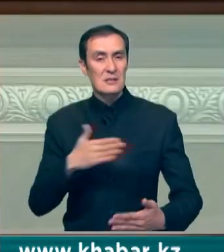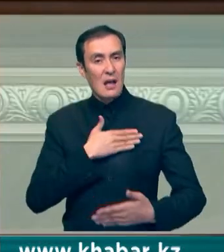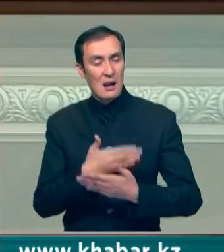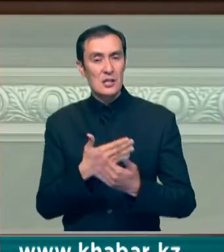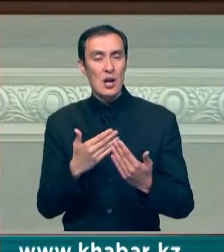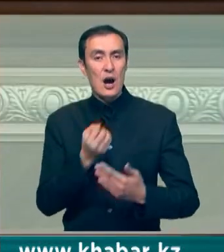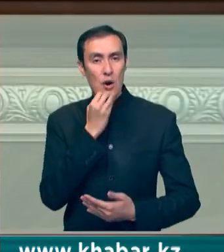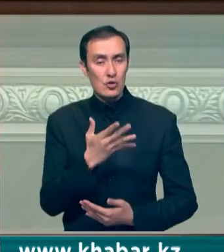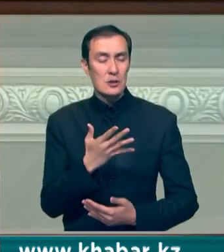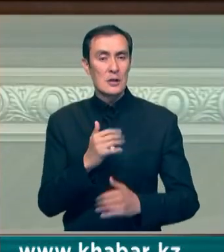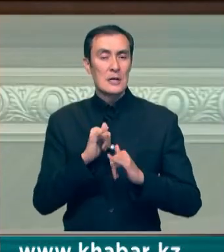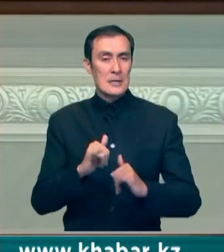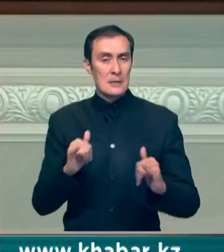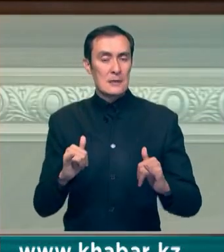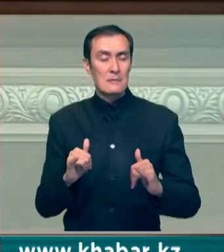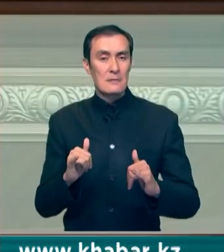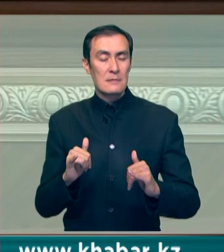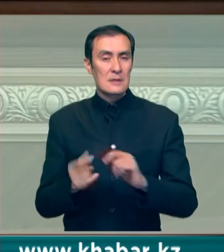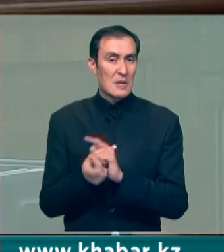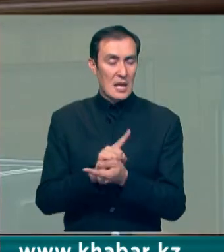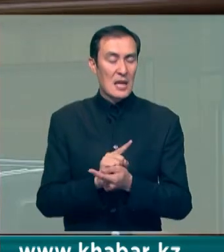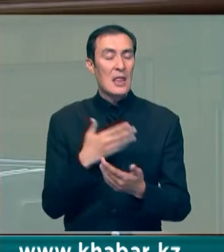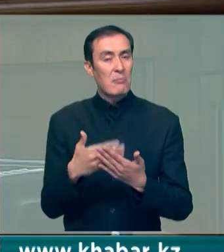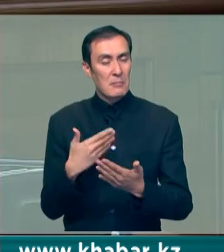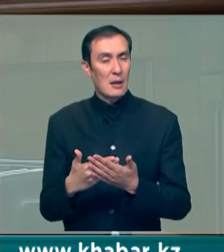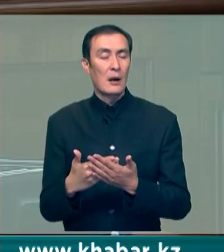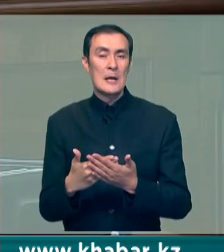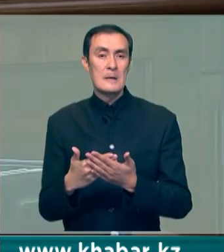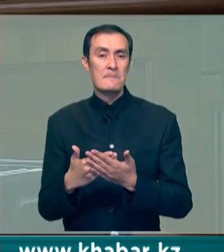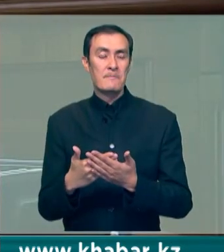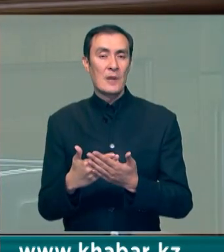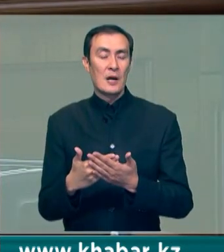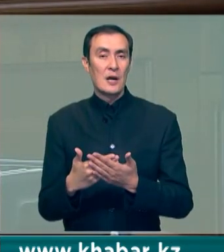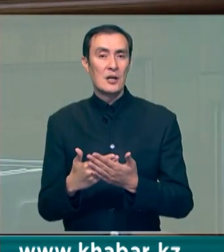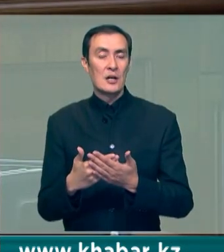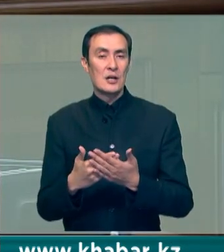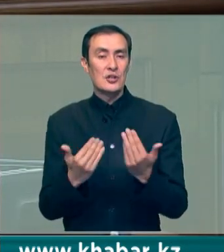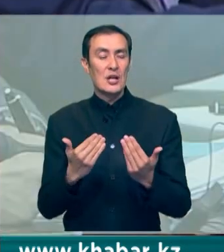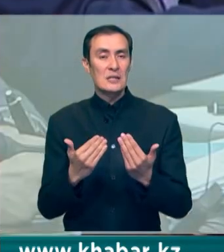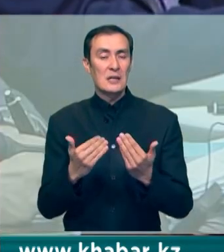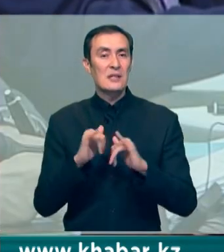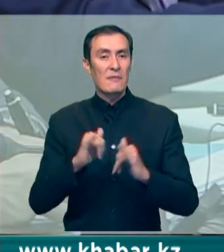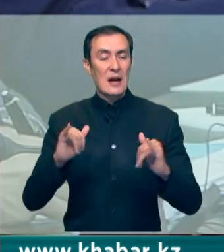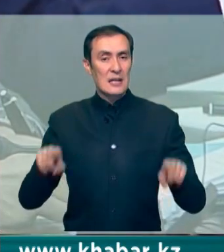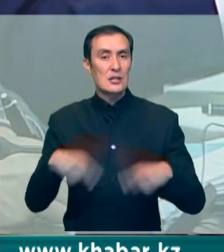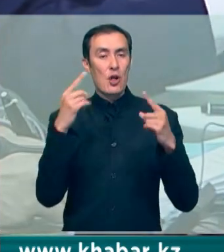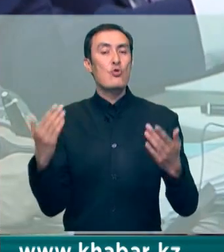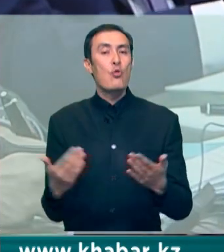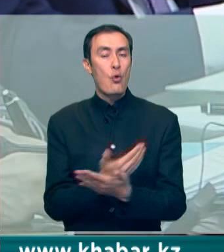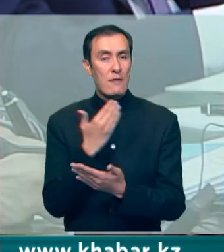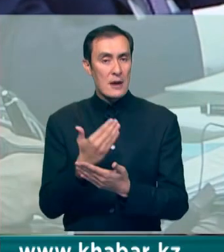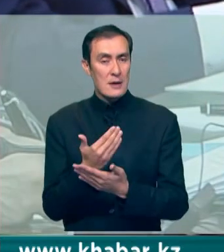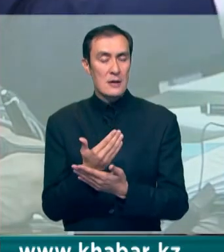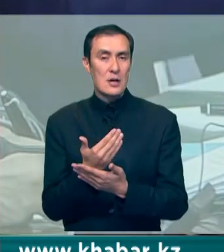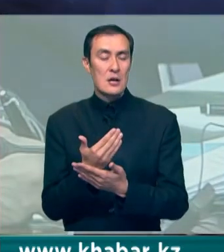положительные так скажем шаги частности сейчас формируются новые так сказать